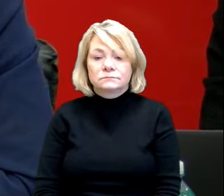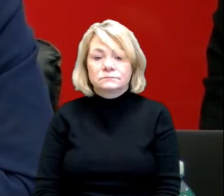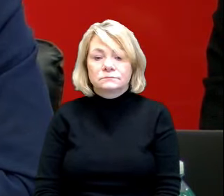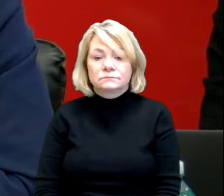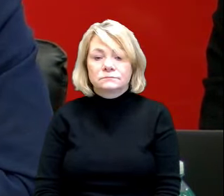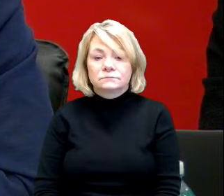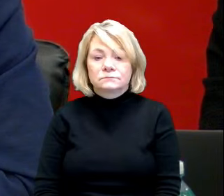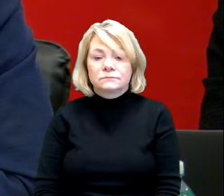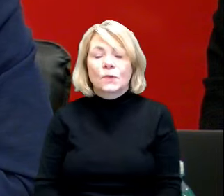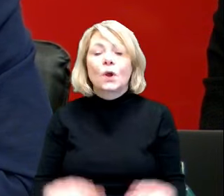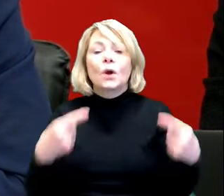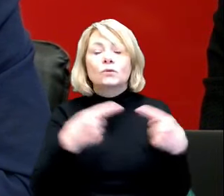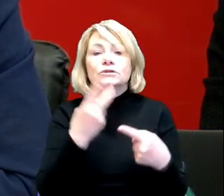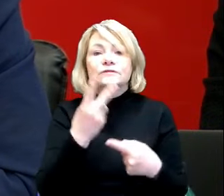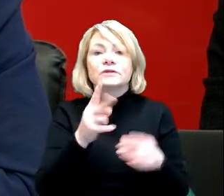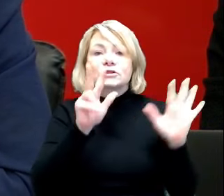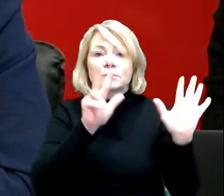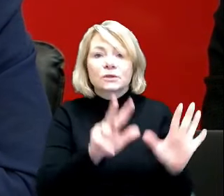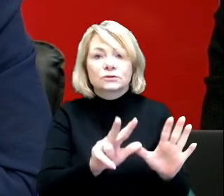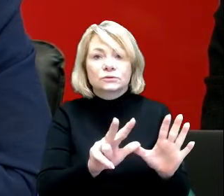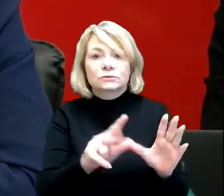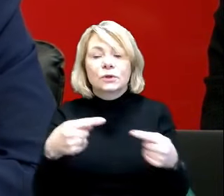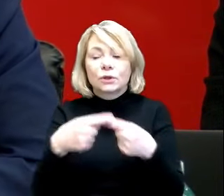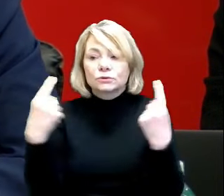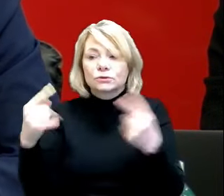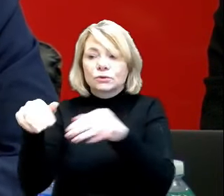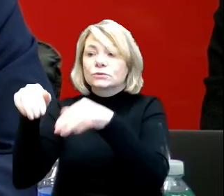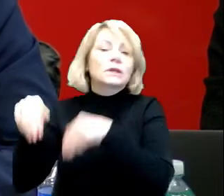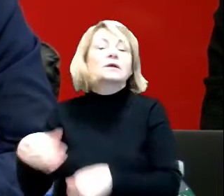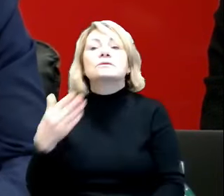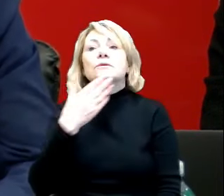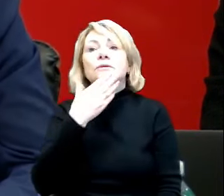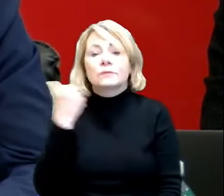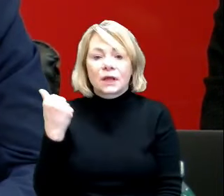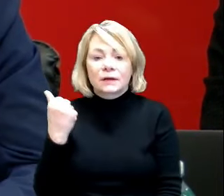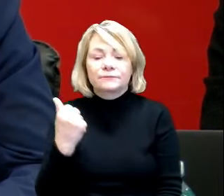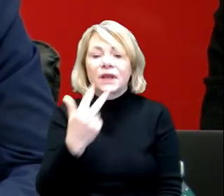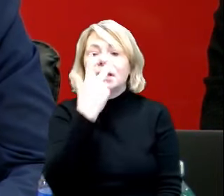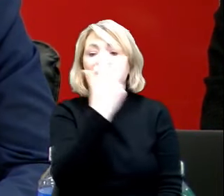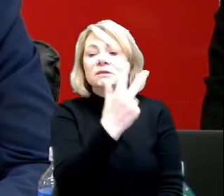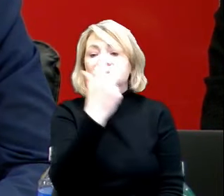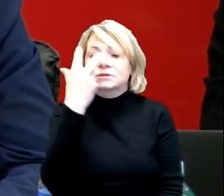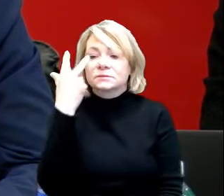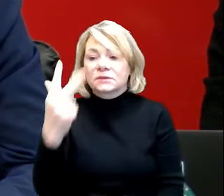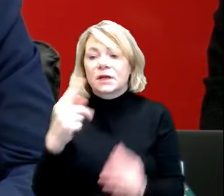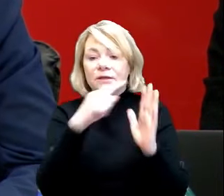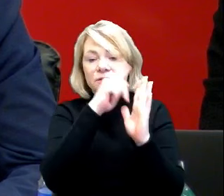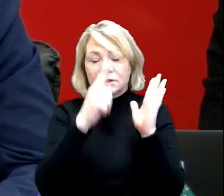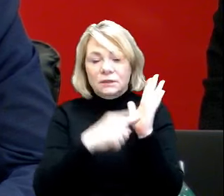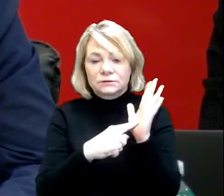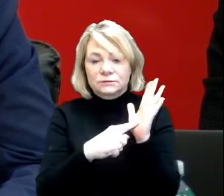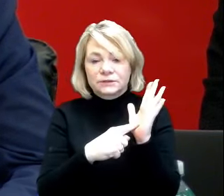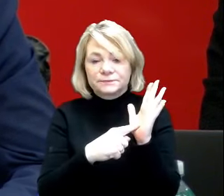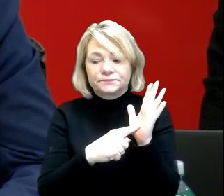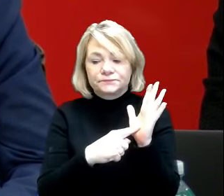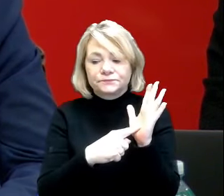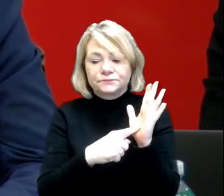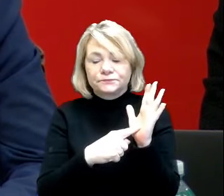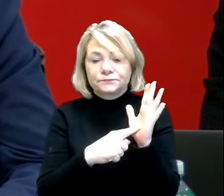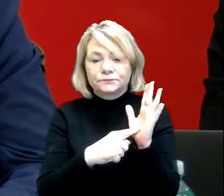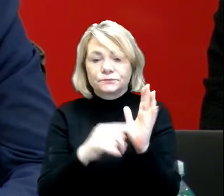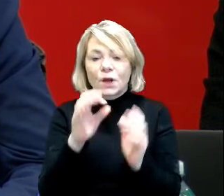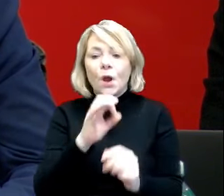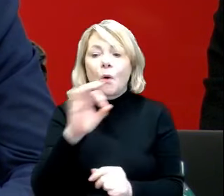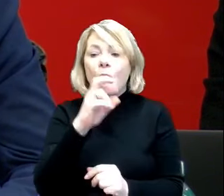už 28 prieš ir susilaikiusių nėra 33 klausimas dėl valstybinės